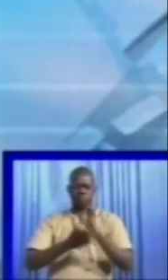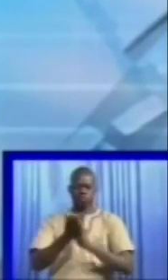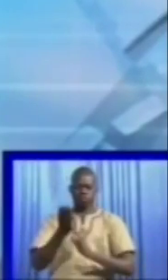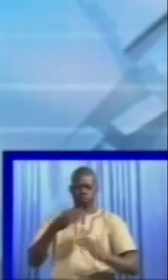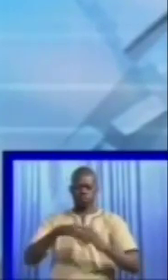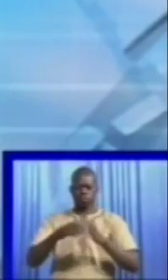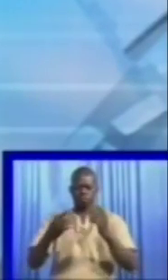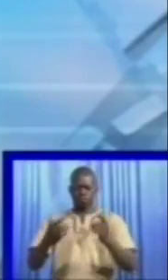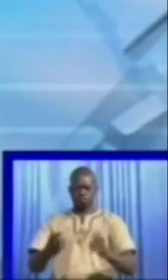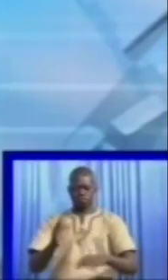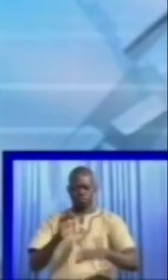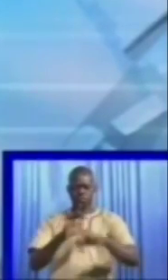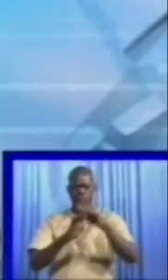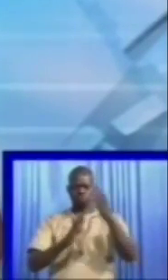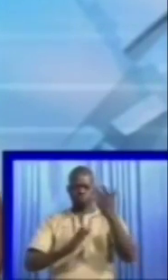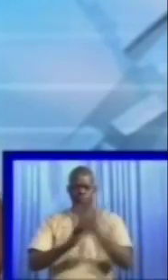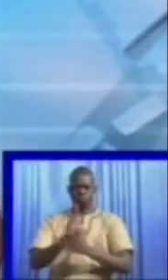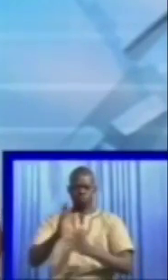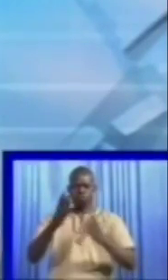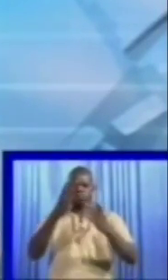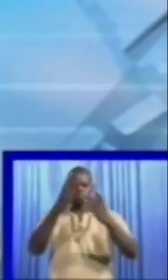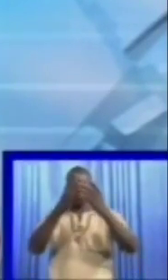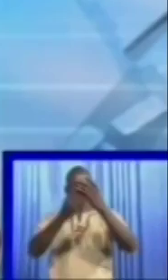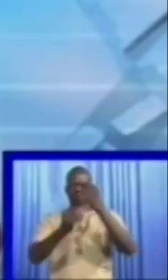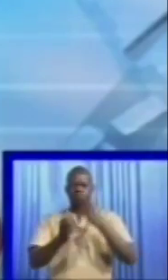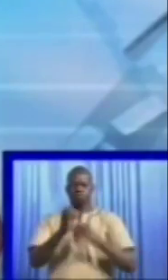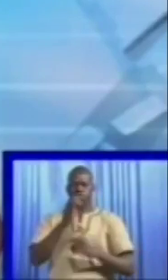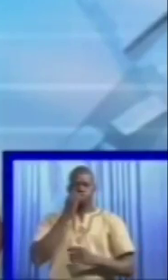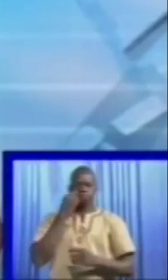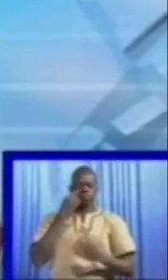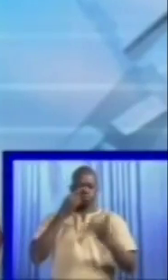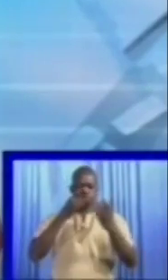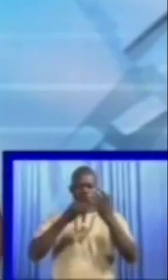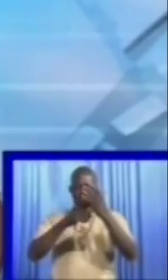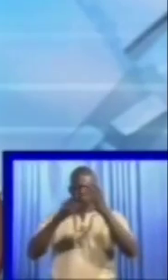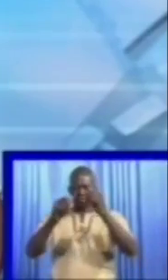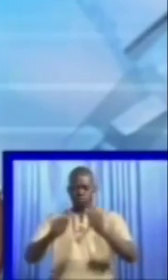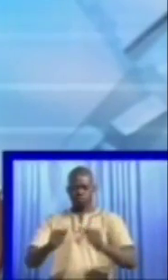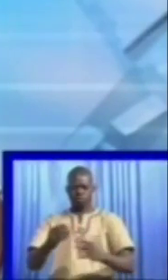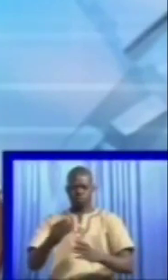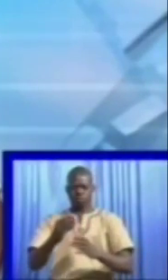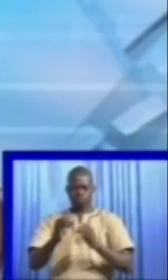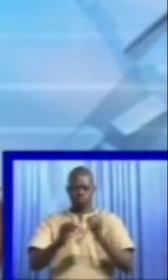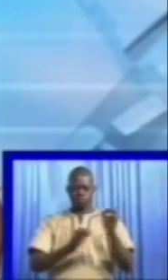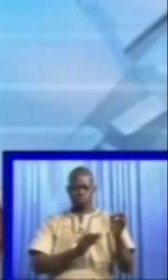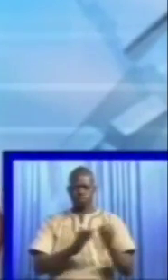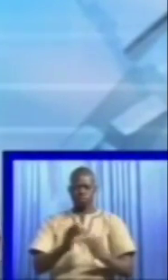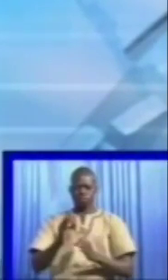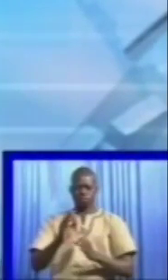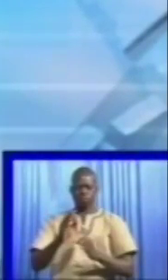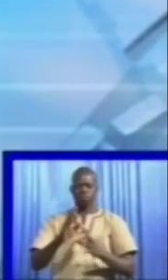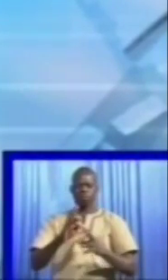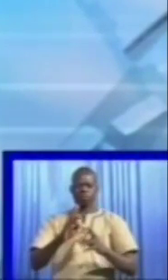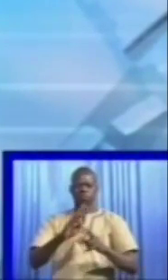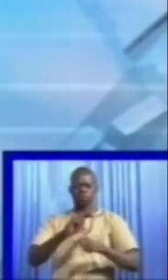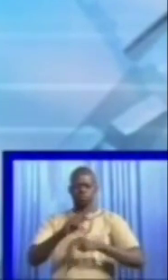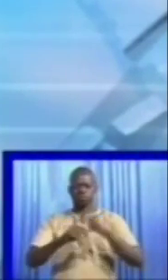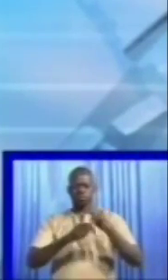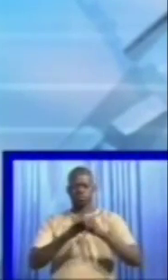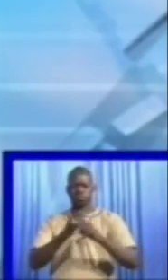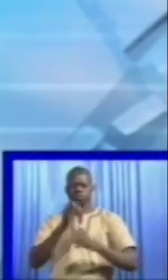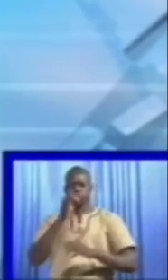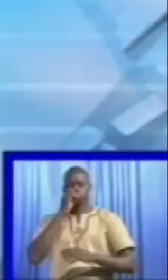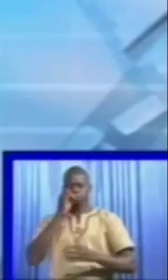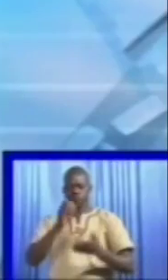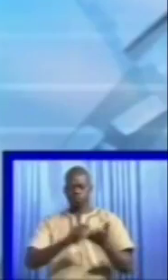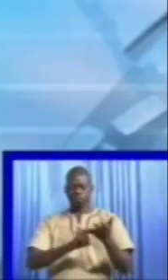zones touchées par la pénurie pour faire le constat. Elle a également pu recueillir les explications de la Nationale de l'eau et de l'assainissement.